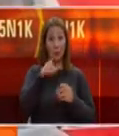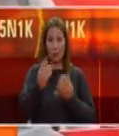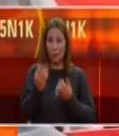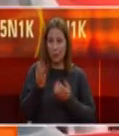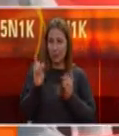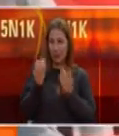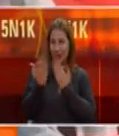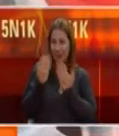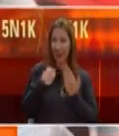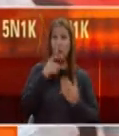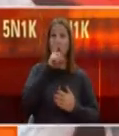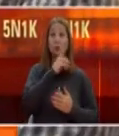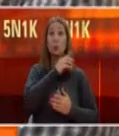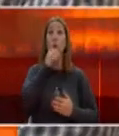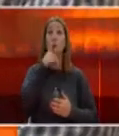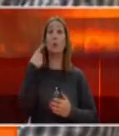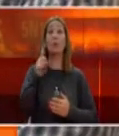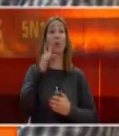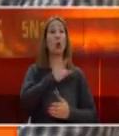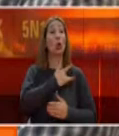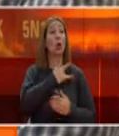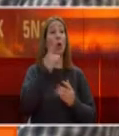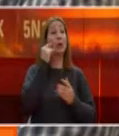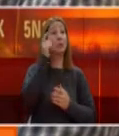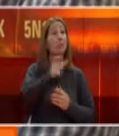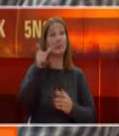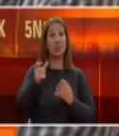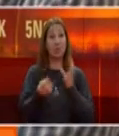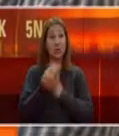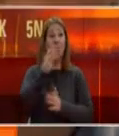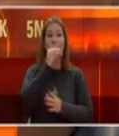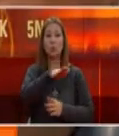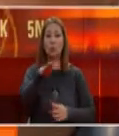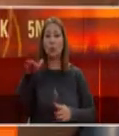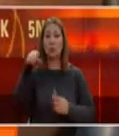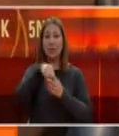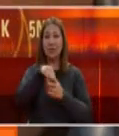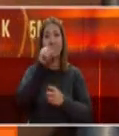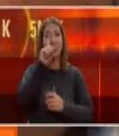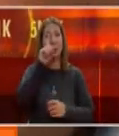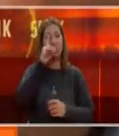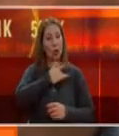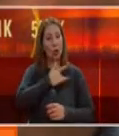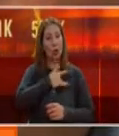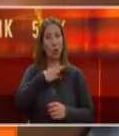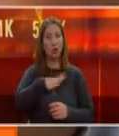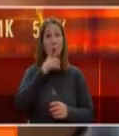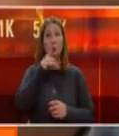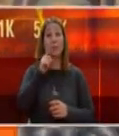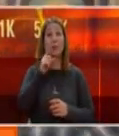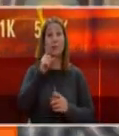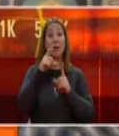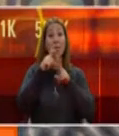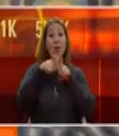sonra hedefimiz olan 100 bin gönüllüye çıkıp her çocuğumuz için bir gönüllü istiyoruz. 100 bin Down sendromlu birey yaşıyor.